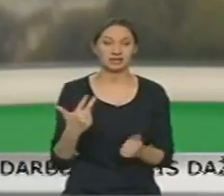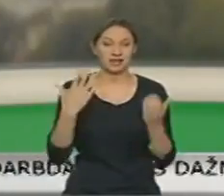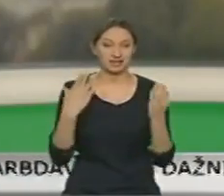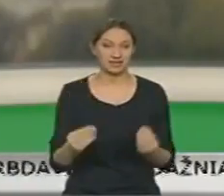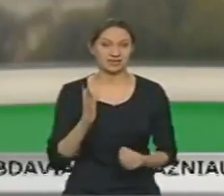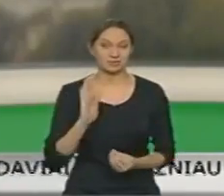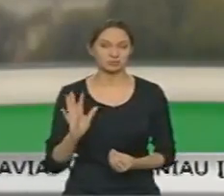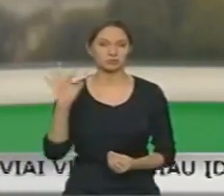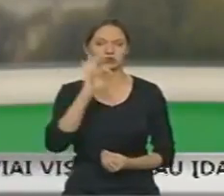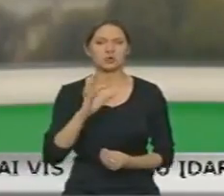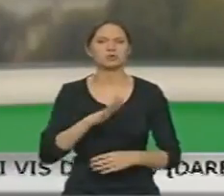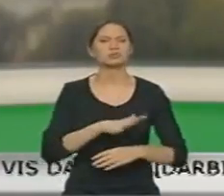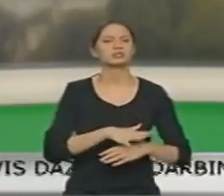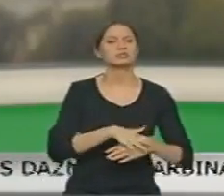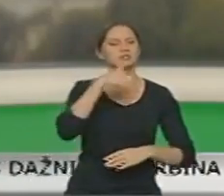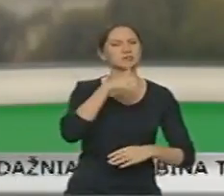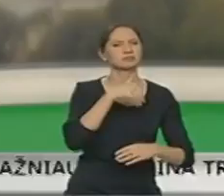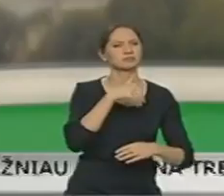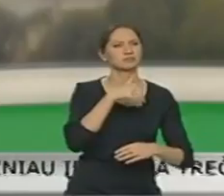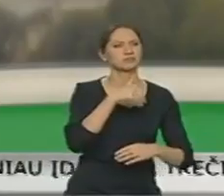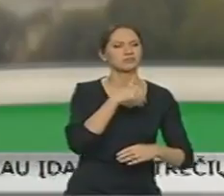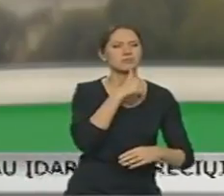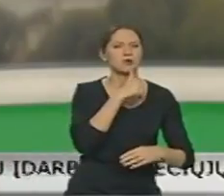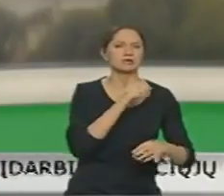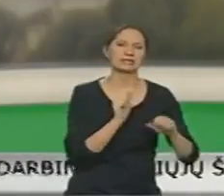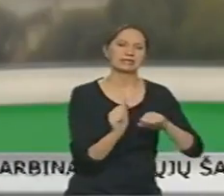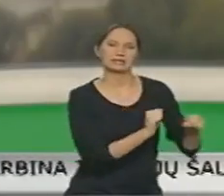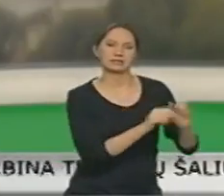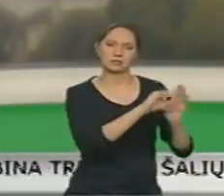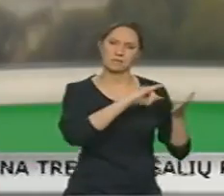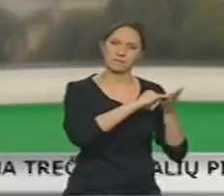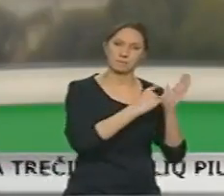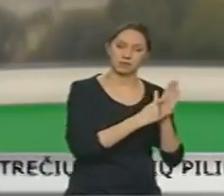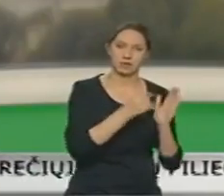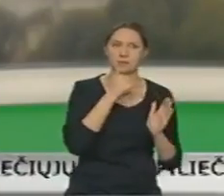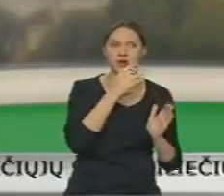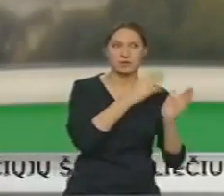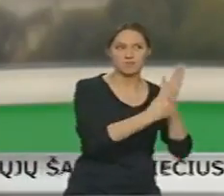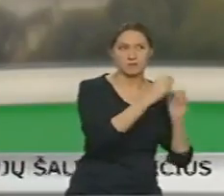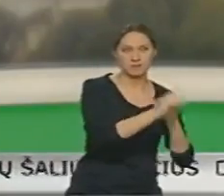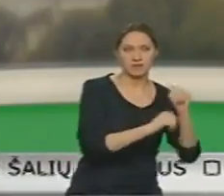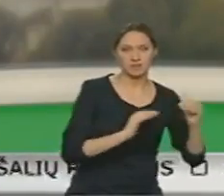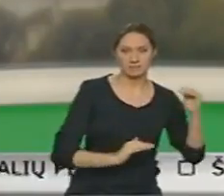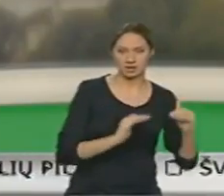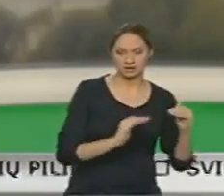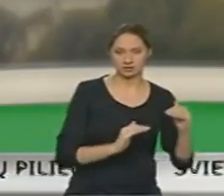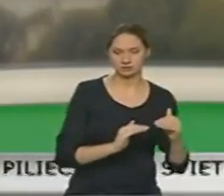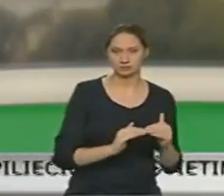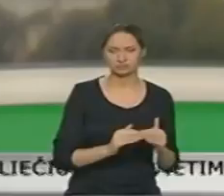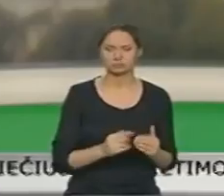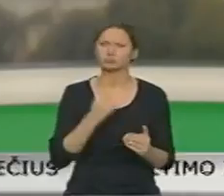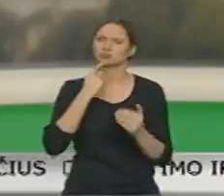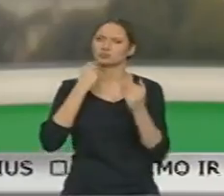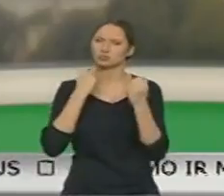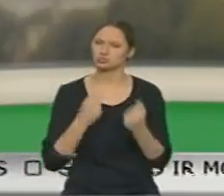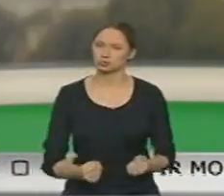Seimo gynybos nuo galimų agresorių planus, lygindami dabartinę situaciją su 91-aisiais. Pasak jų, didžiausias iššūkis, kurio